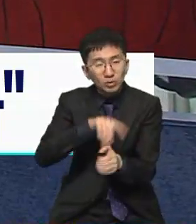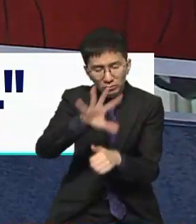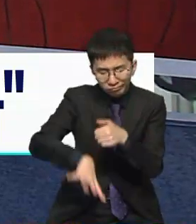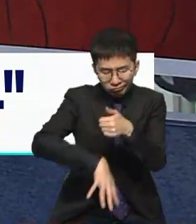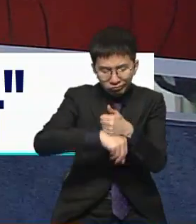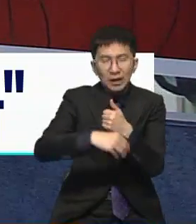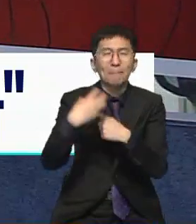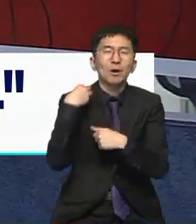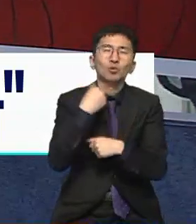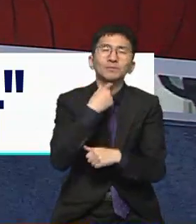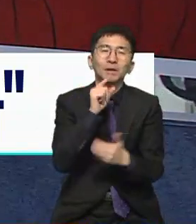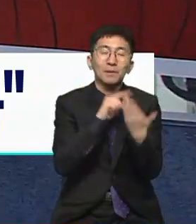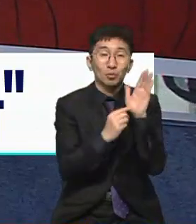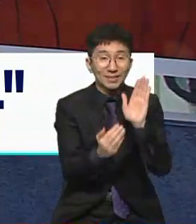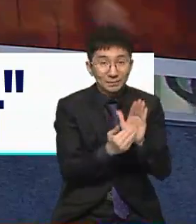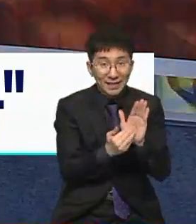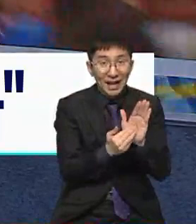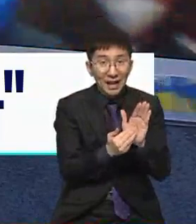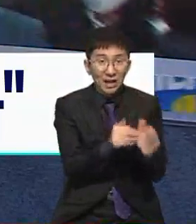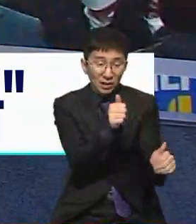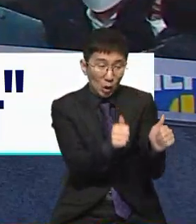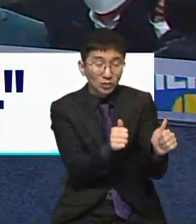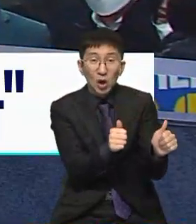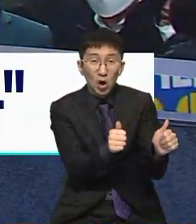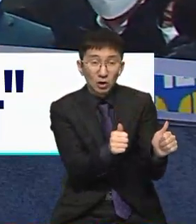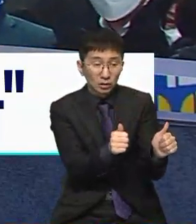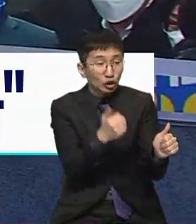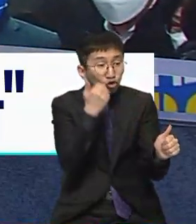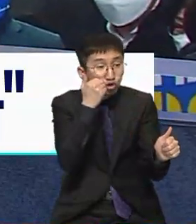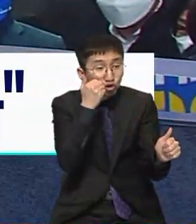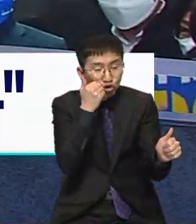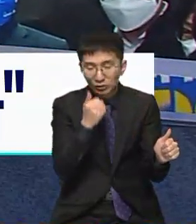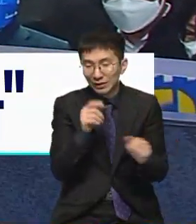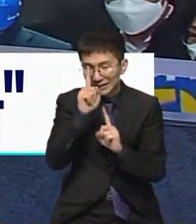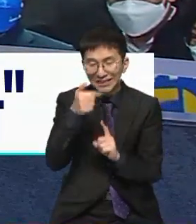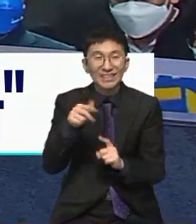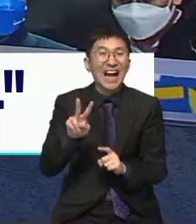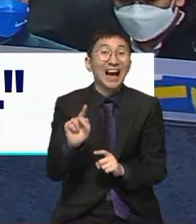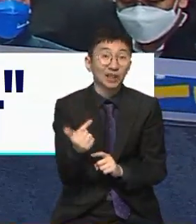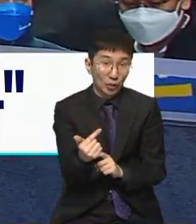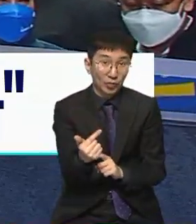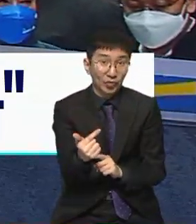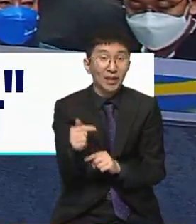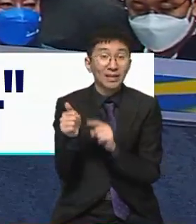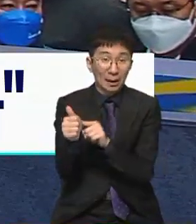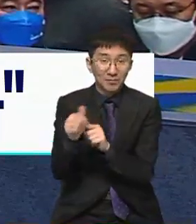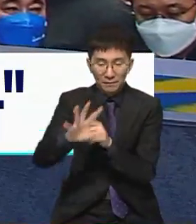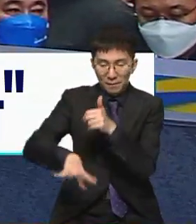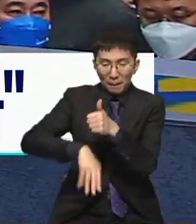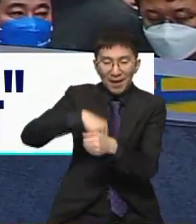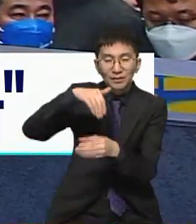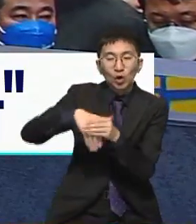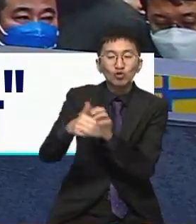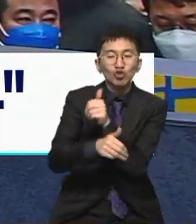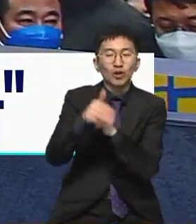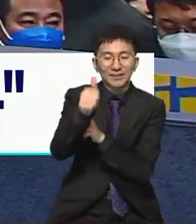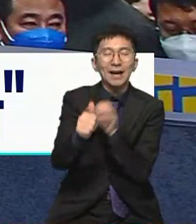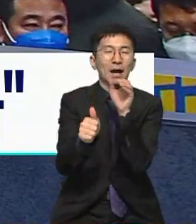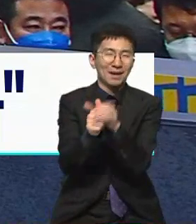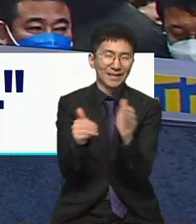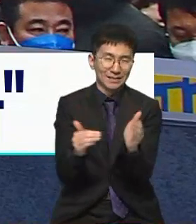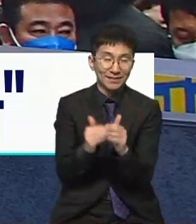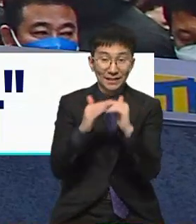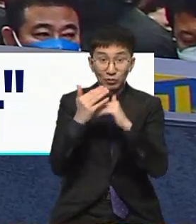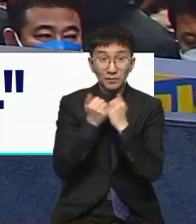되겠다고 강조했습니다. 당경선에서 이 후보와 경쟁을 펼쳤던 이낙연 전 대표는 총괄 선대위원장을 맡기로